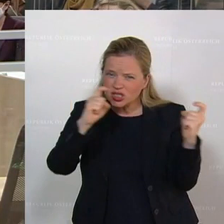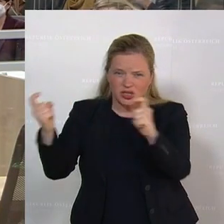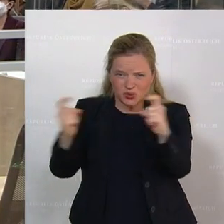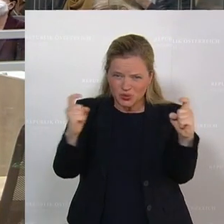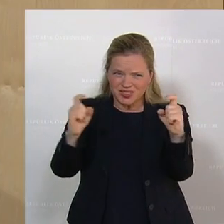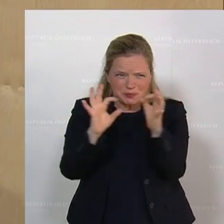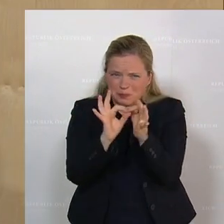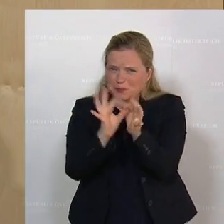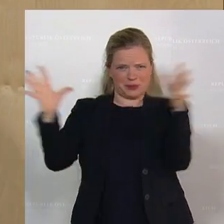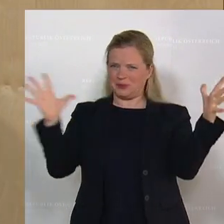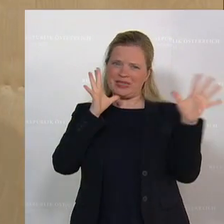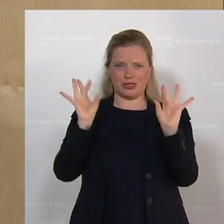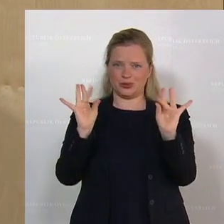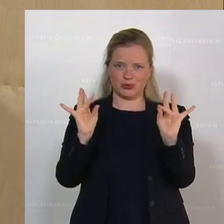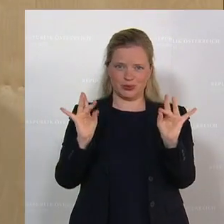hat.